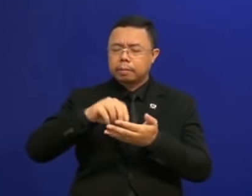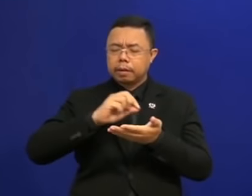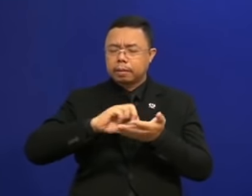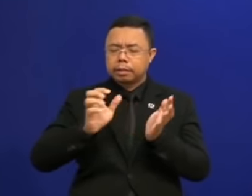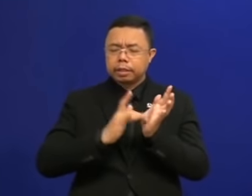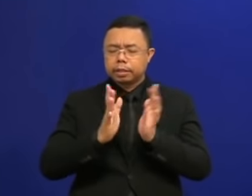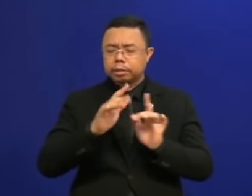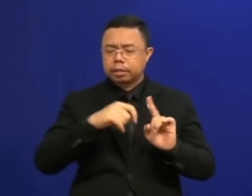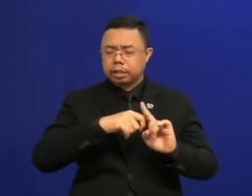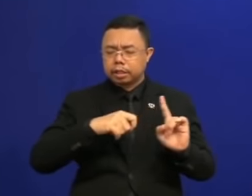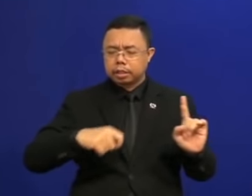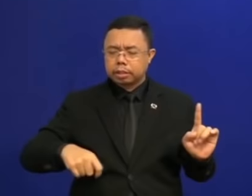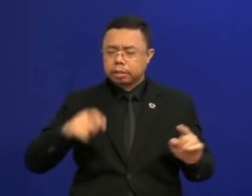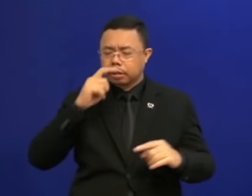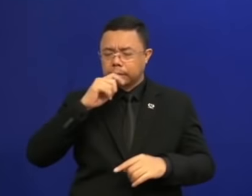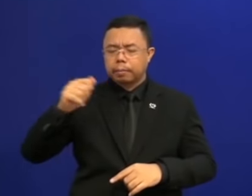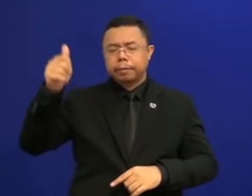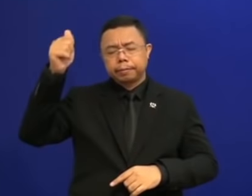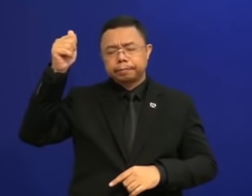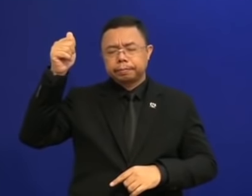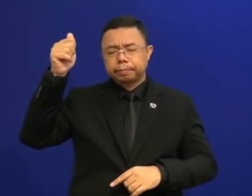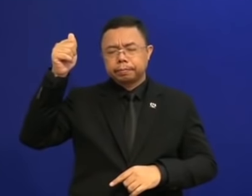Dalam nama Yesus Kristus Bapa,